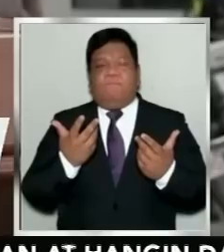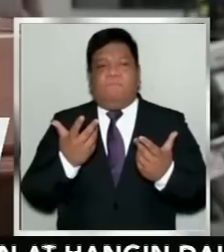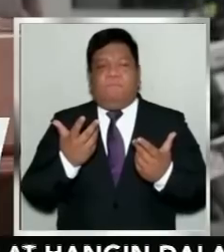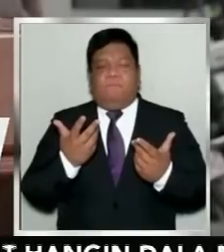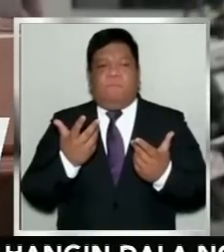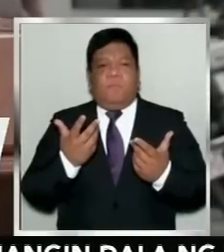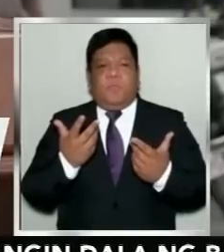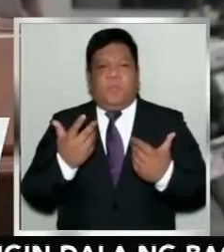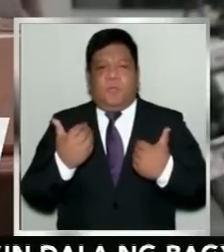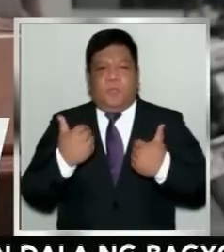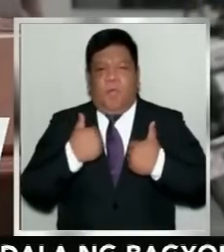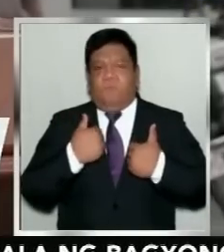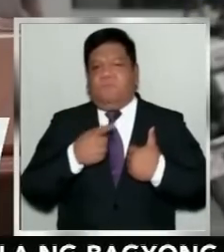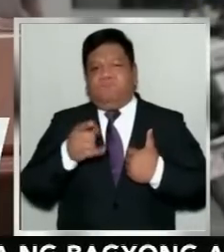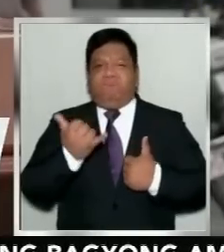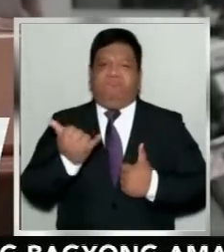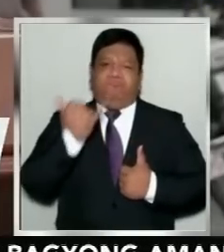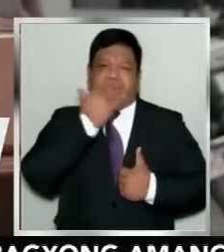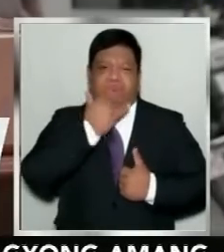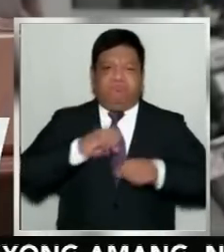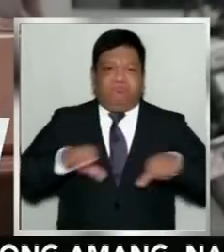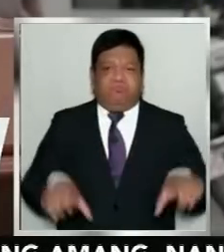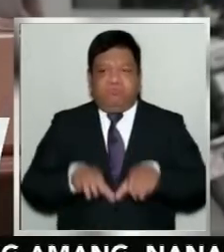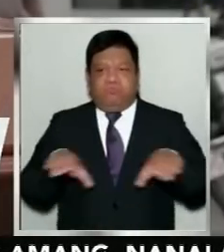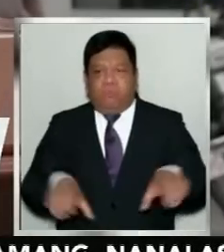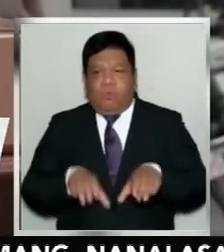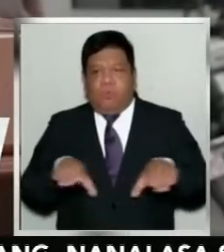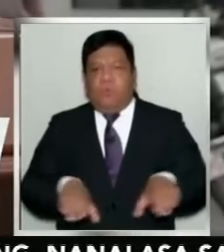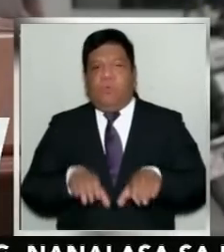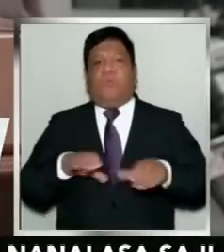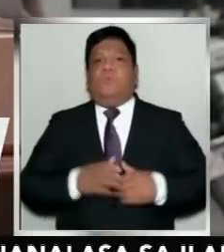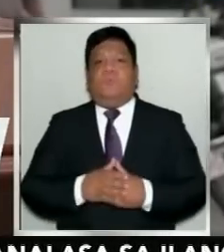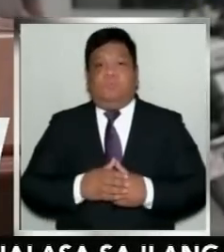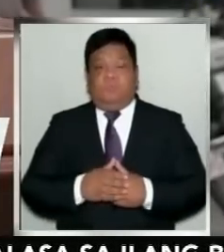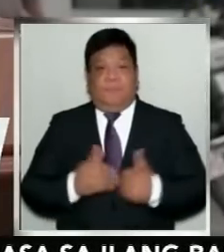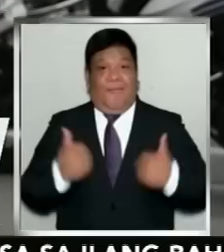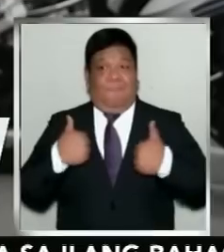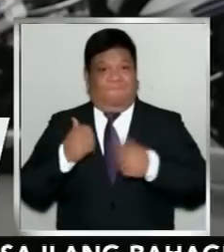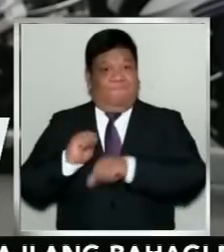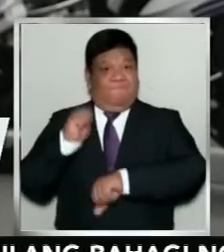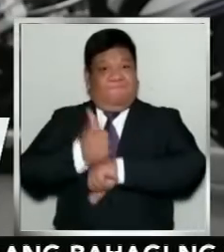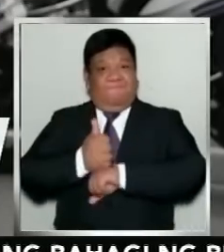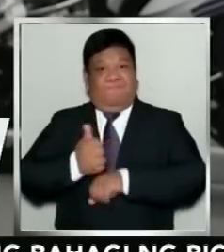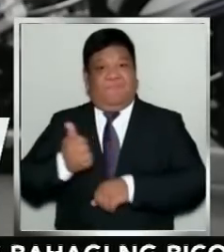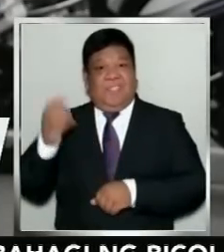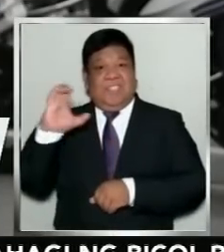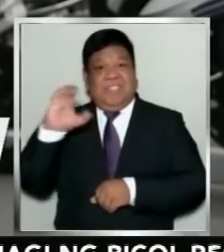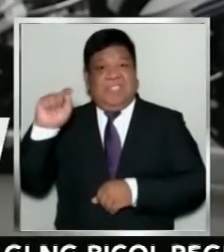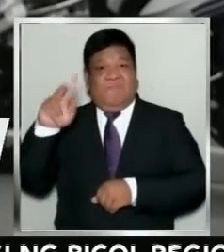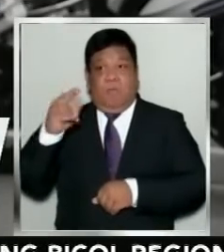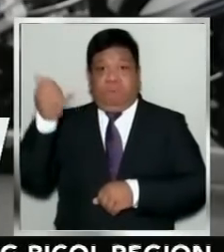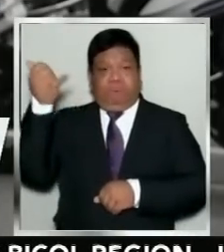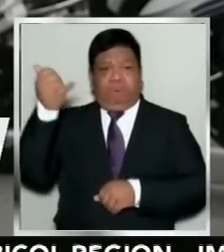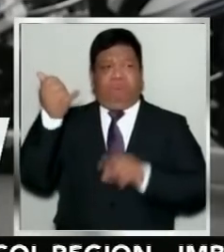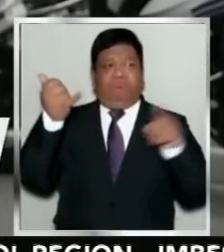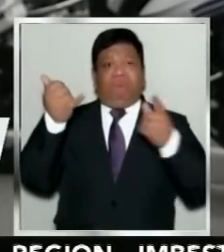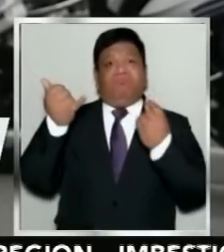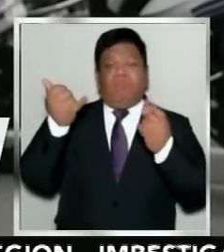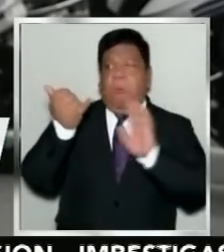misdemeanors. Yung mga CCTV na nilalagay ko, binabaliktad nyo pa. Outright na violation